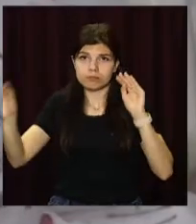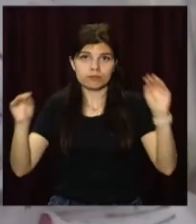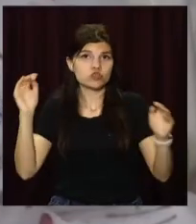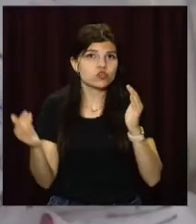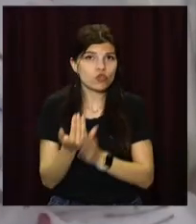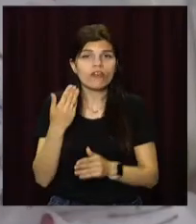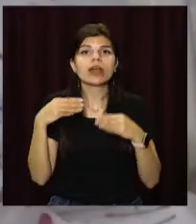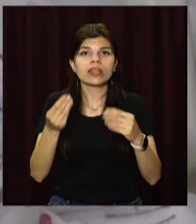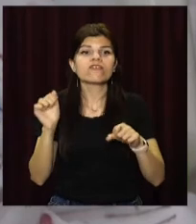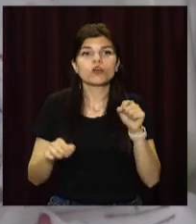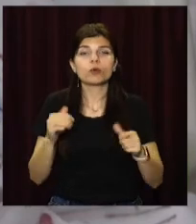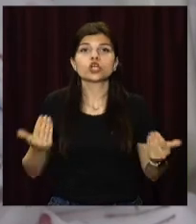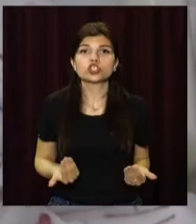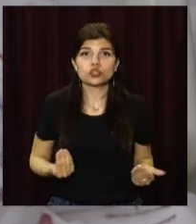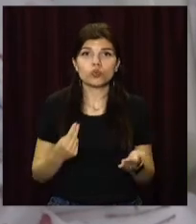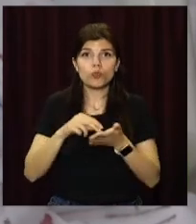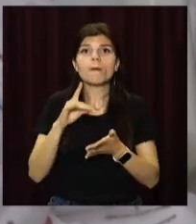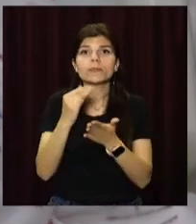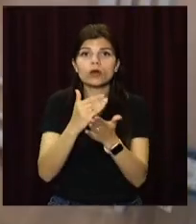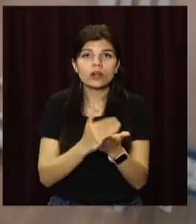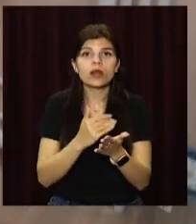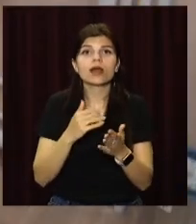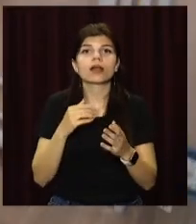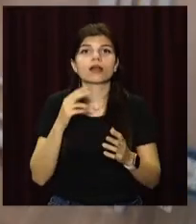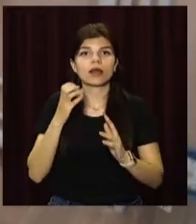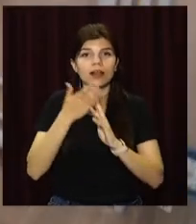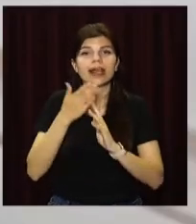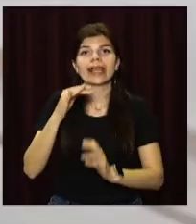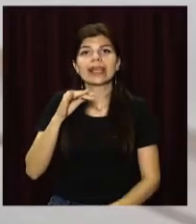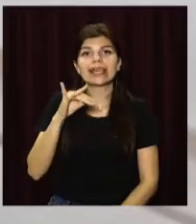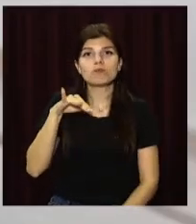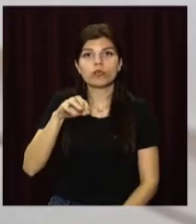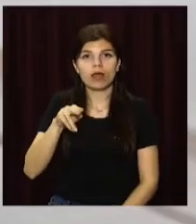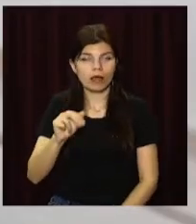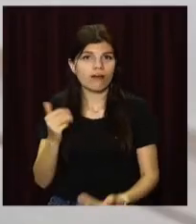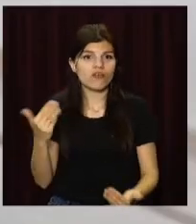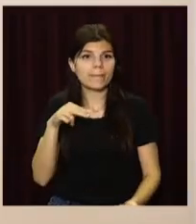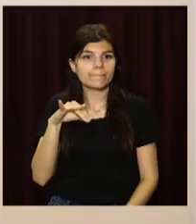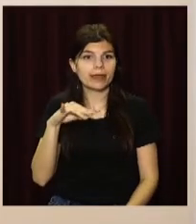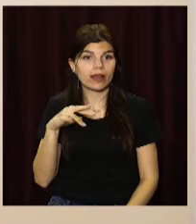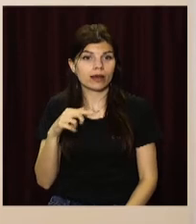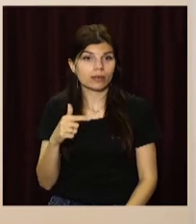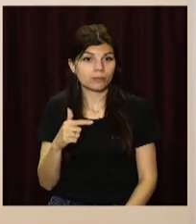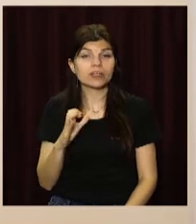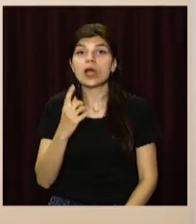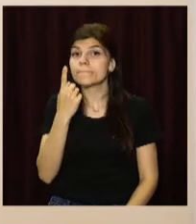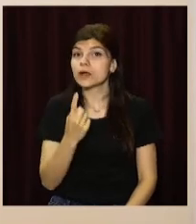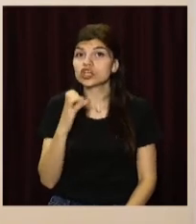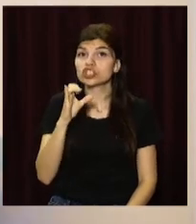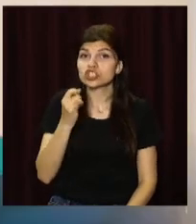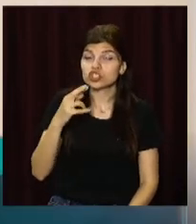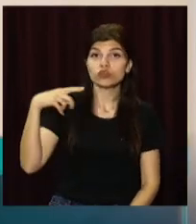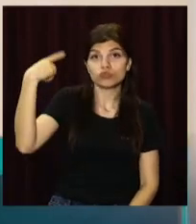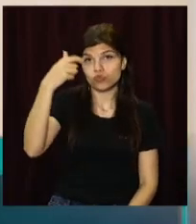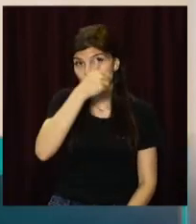даватимуть можливість придбати власне житло в рамках програми пільгової іпотеки. З 1 січня наступного